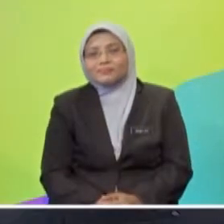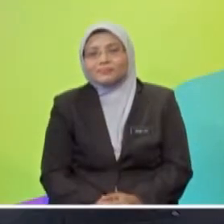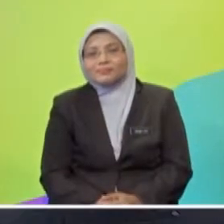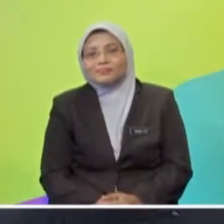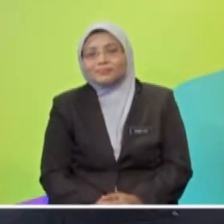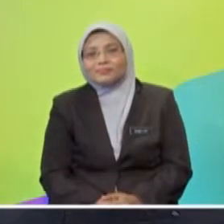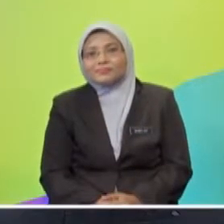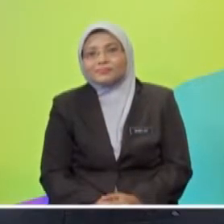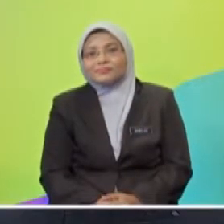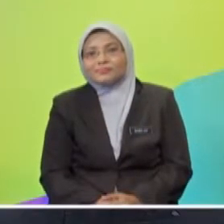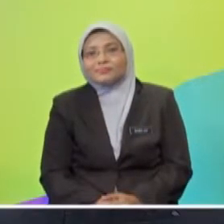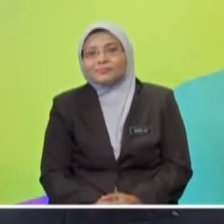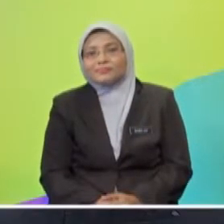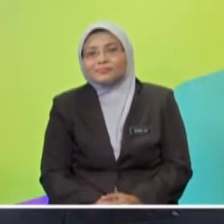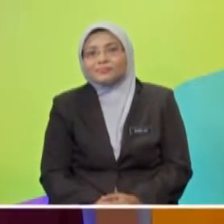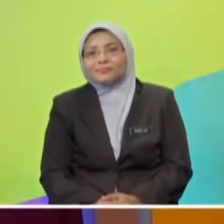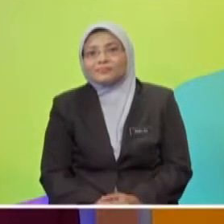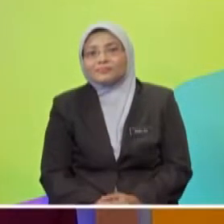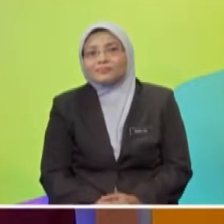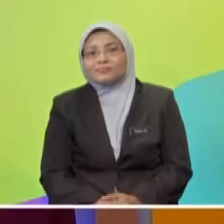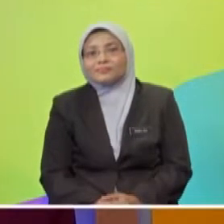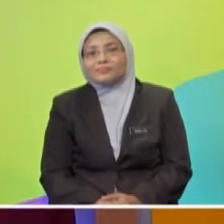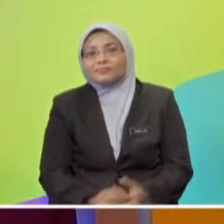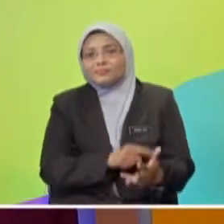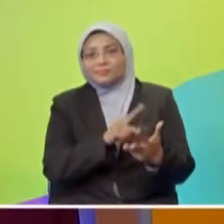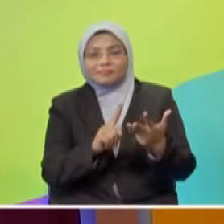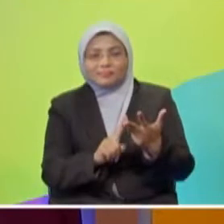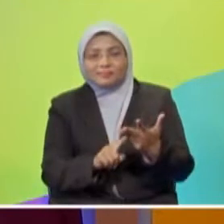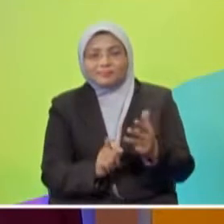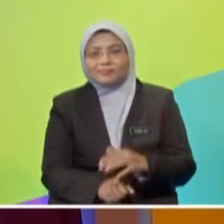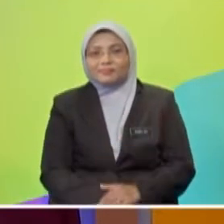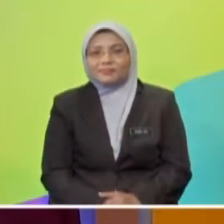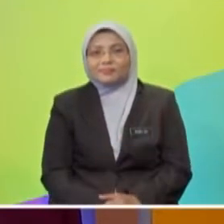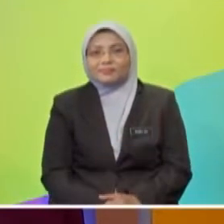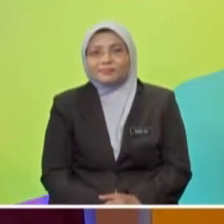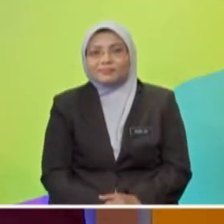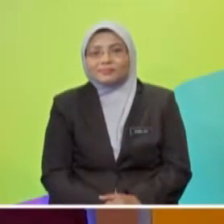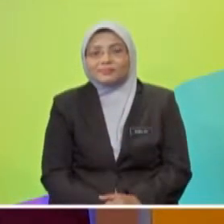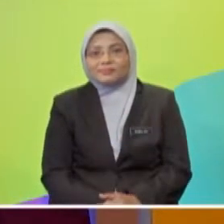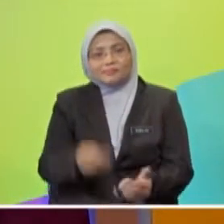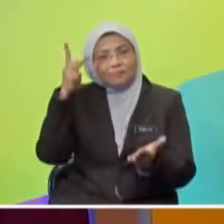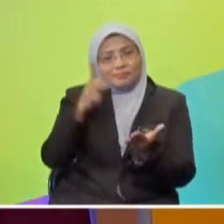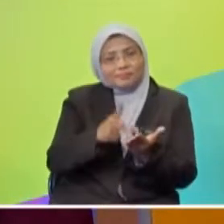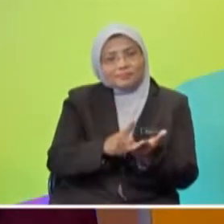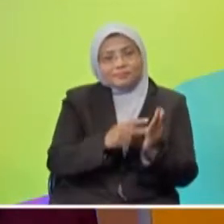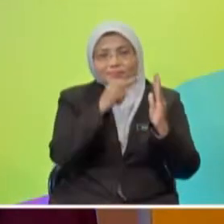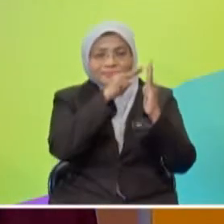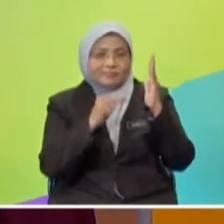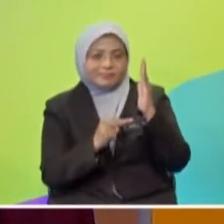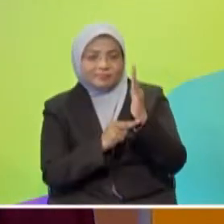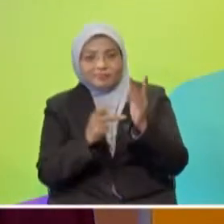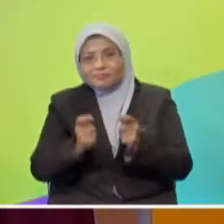Mekah ke Madinah Ya oke kemudian semangat beliau dalam bidang sosial yang ketiga memperkenalkan undang-undang